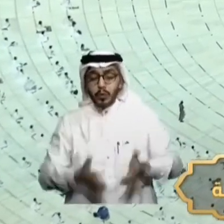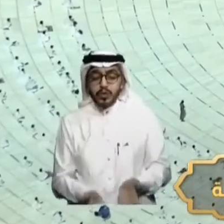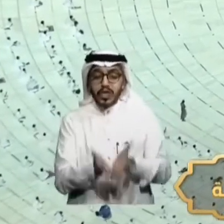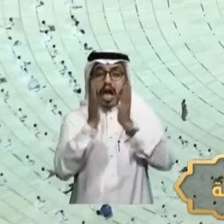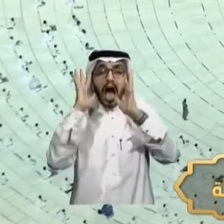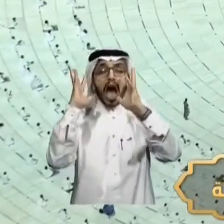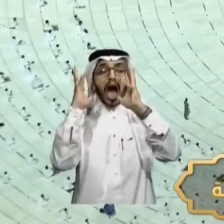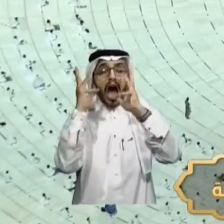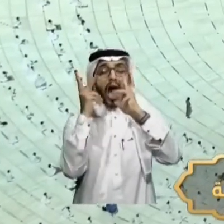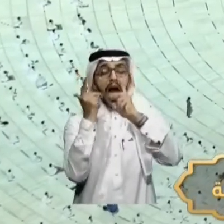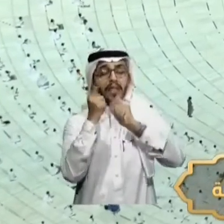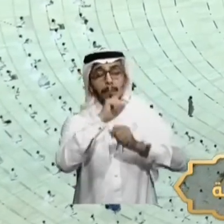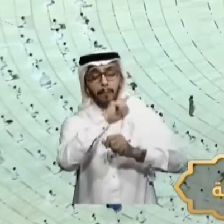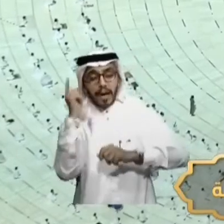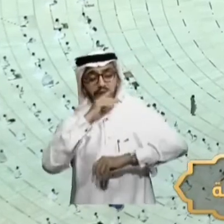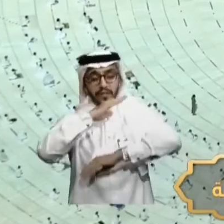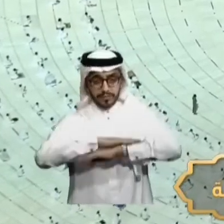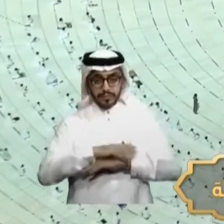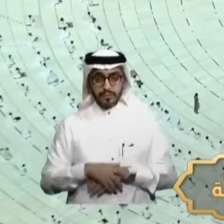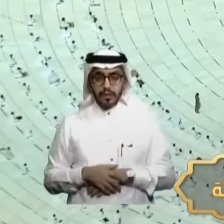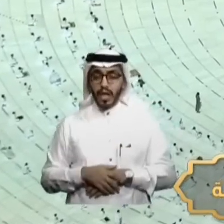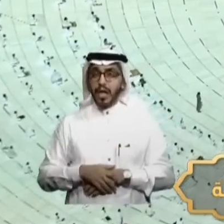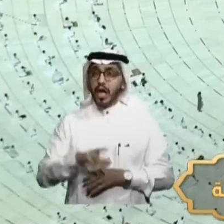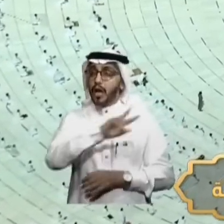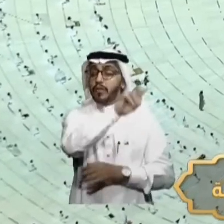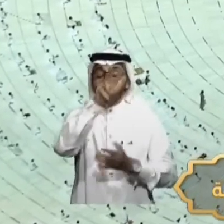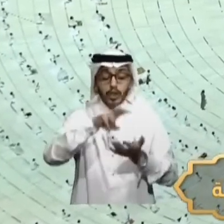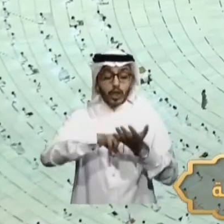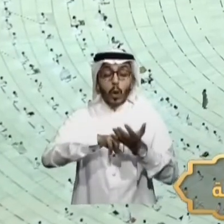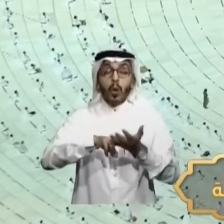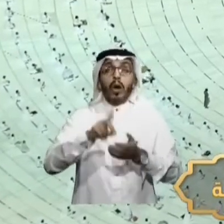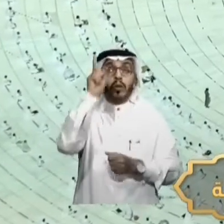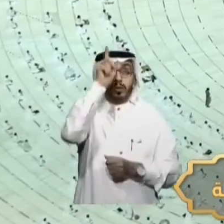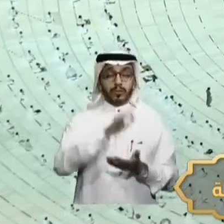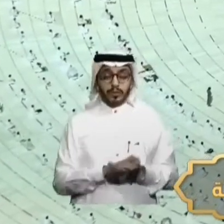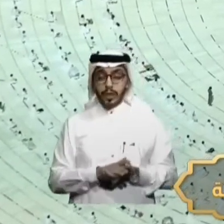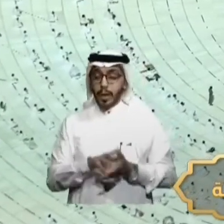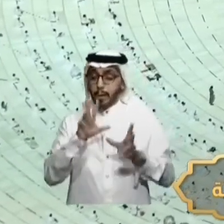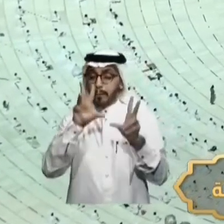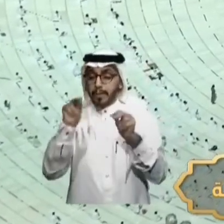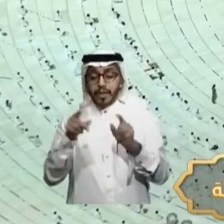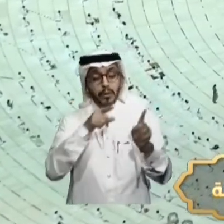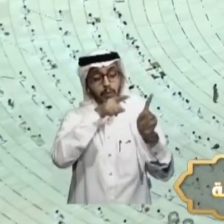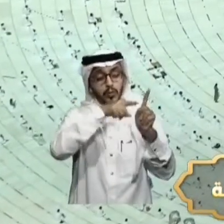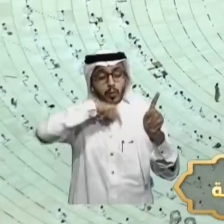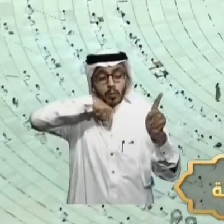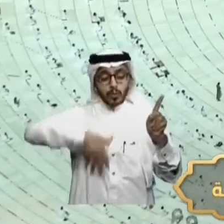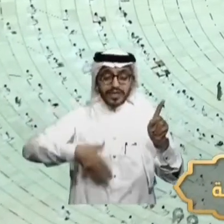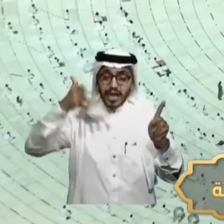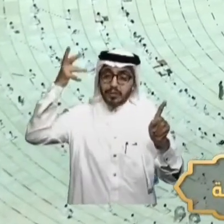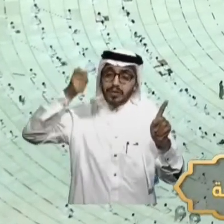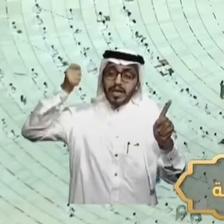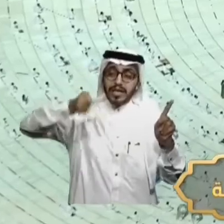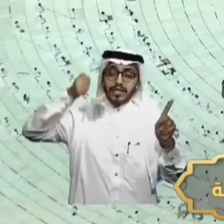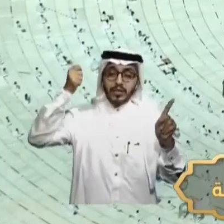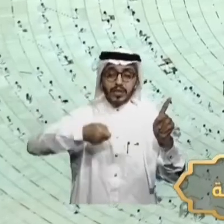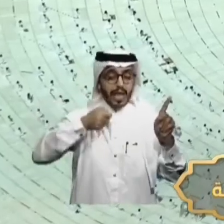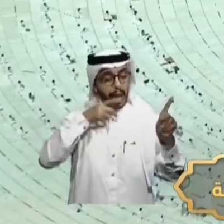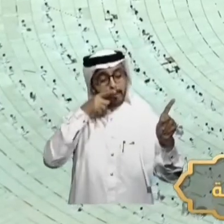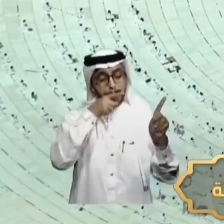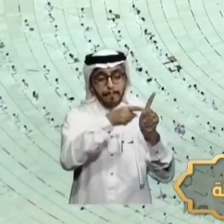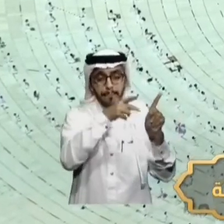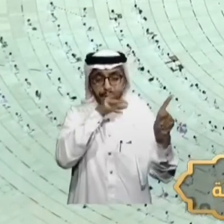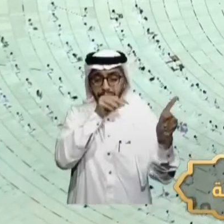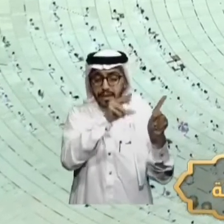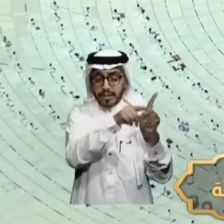تحصى فضائله. ألا فاتقوا الله عباد الله، واقتدوا بشمائل نبيكم محمدٍ صلى الله